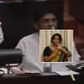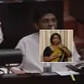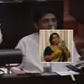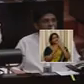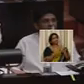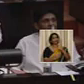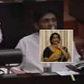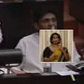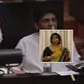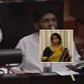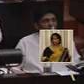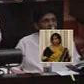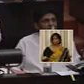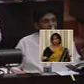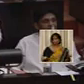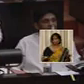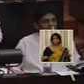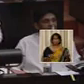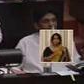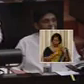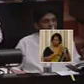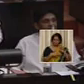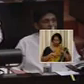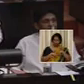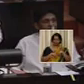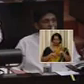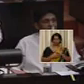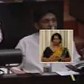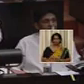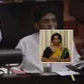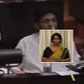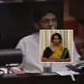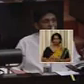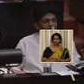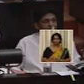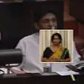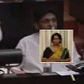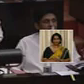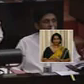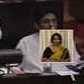බොහොම ස්තුති ඒ කියන්නේ ඔබතුමා ඒ කියන්නේ ඔබතුමා ඒ වත්තේ ලස්සන නැද්ද ආණ්ඩුවේ ඔබතුමා බොහොම ස්තුතියි